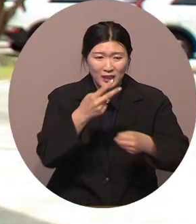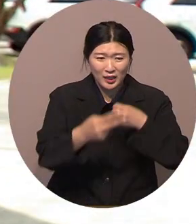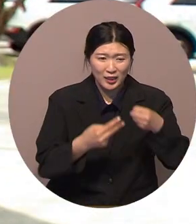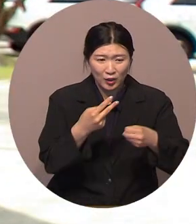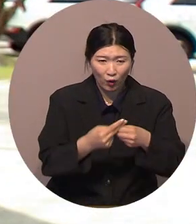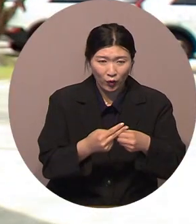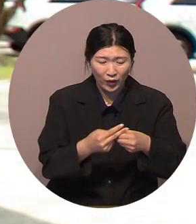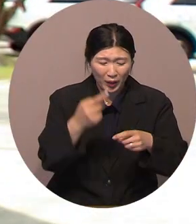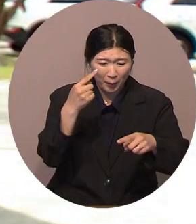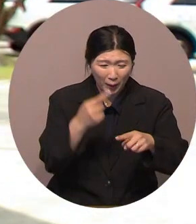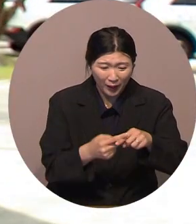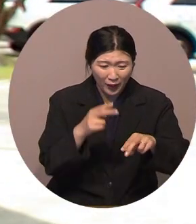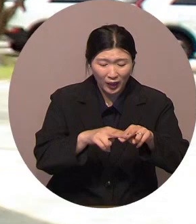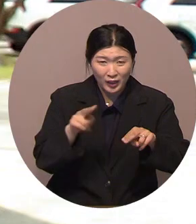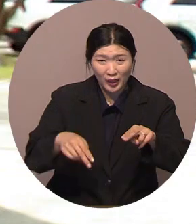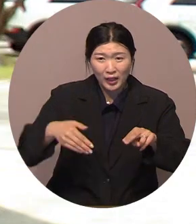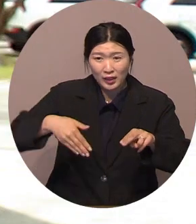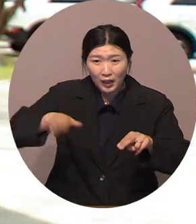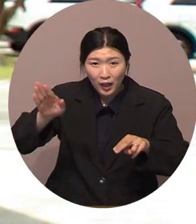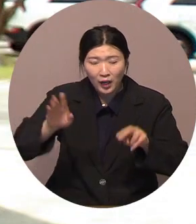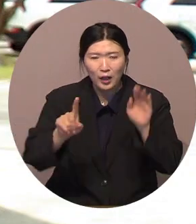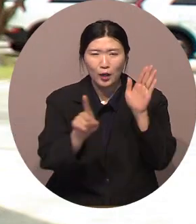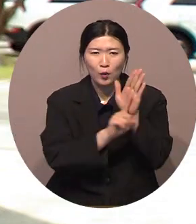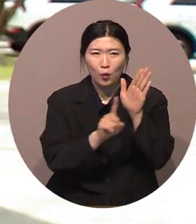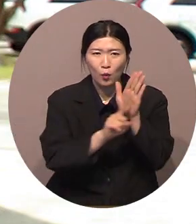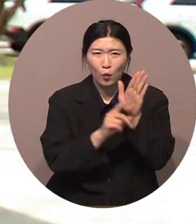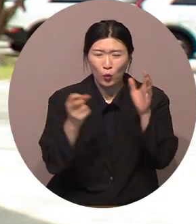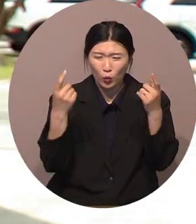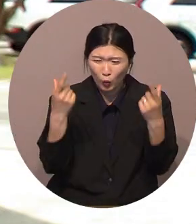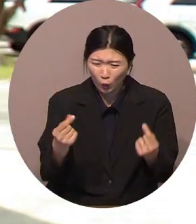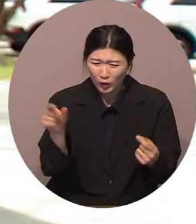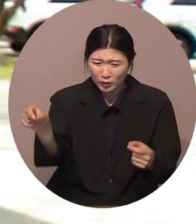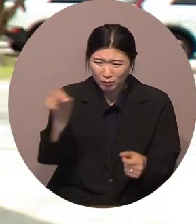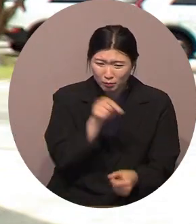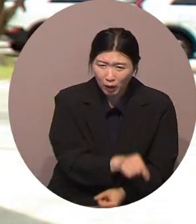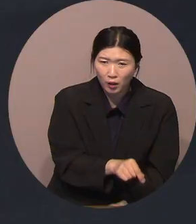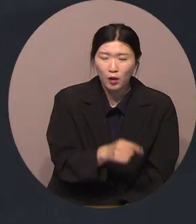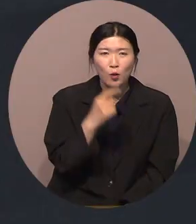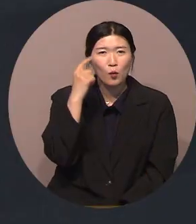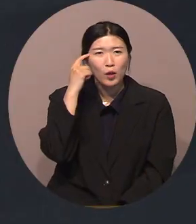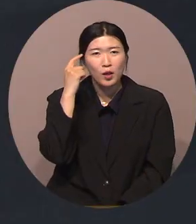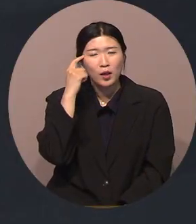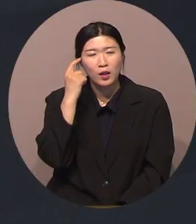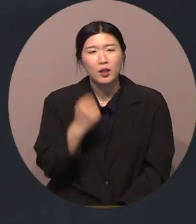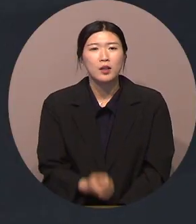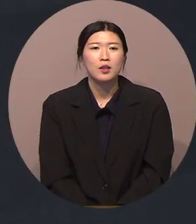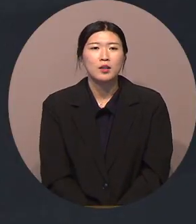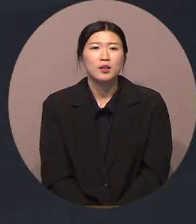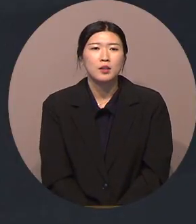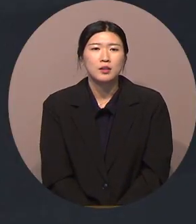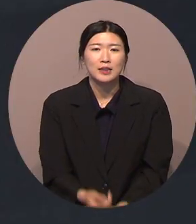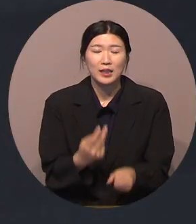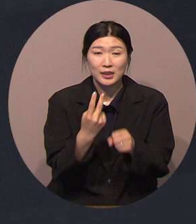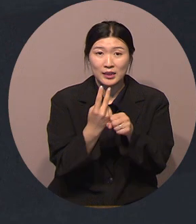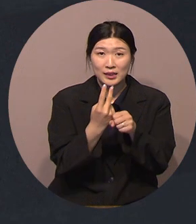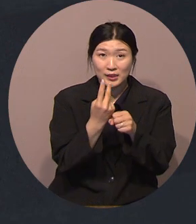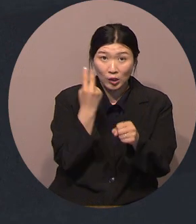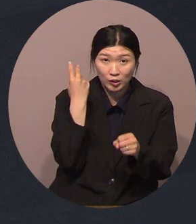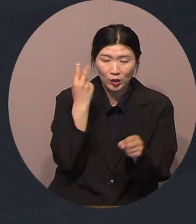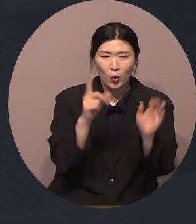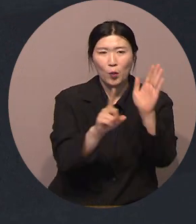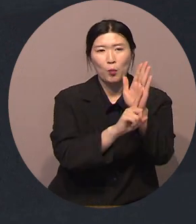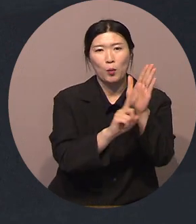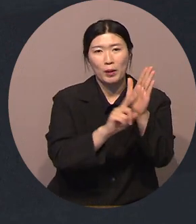사람을 공모를 통해 다시 채용한 건 상식적이지 않다는 논란이 커지고 있습니다 특히 2년 전 같은 직 채용